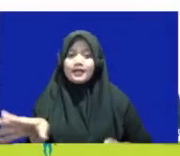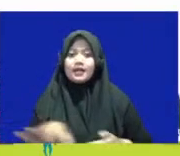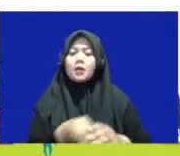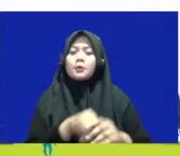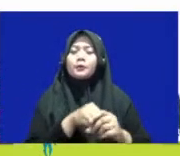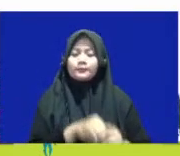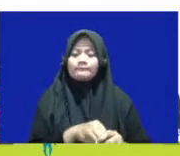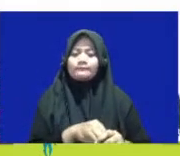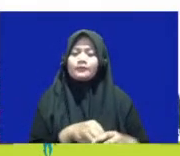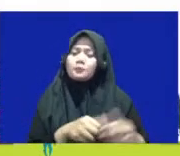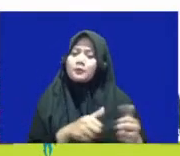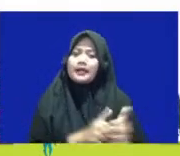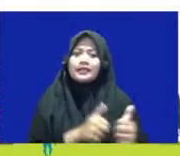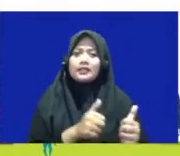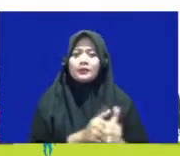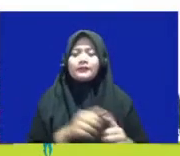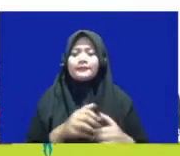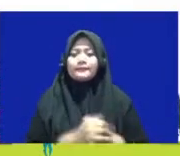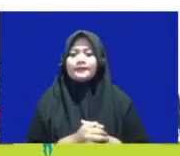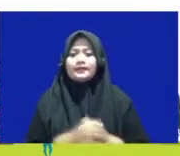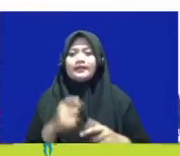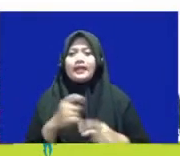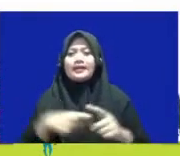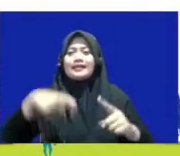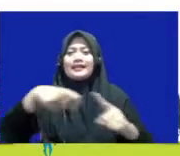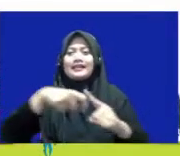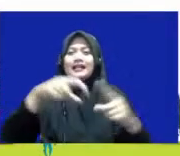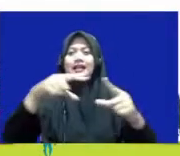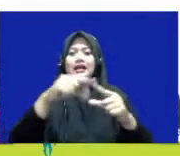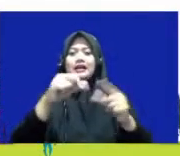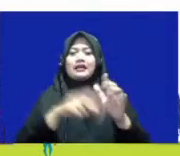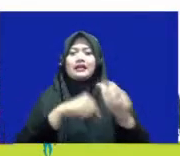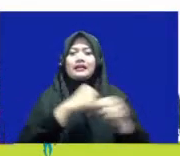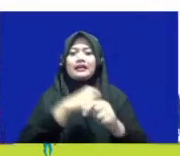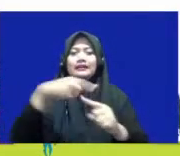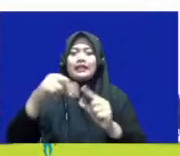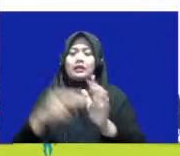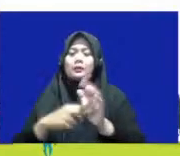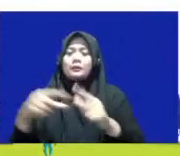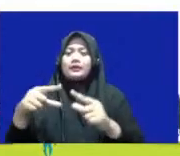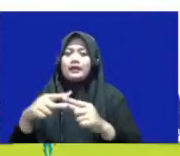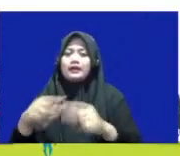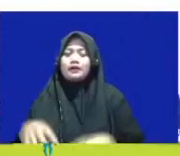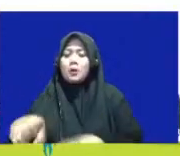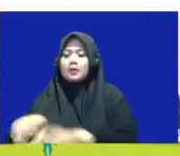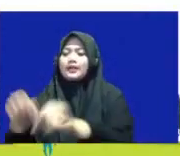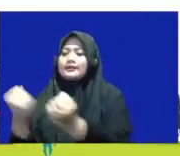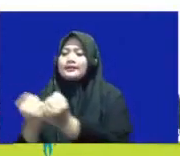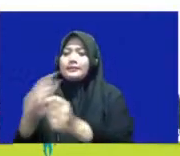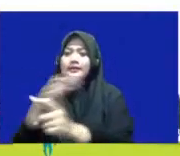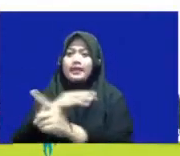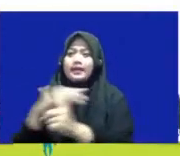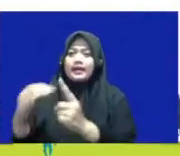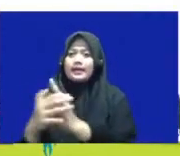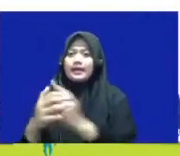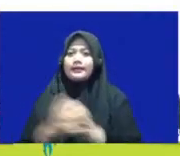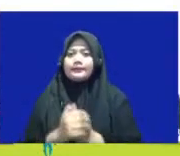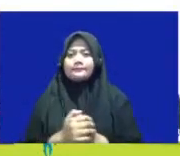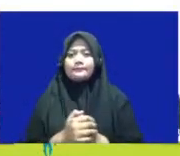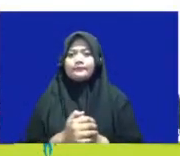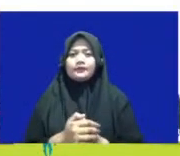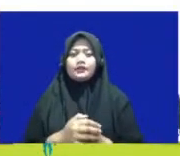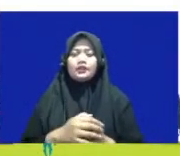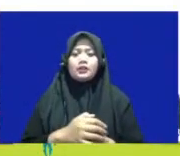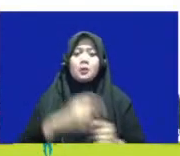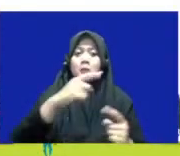dari kalangan Karang Taruna, Ormas, tokoh masyarakat, tokoh adat, di